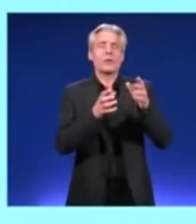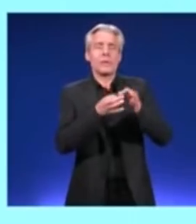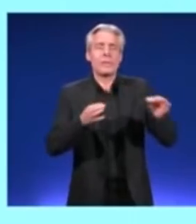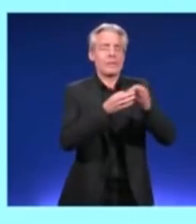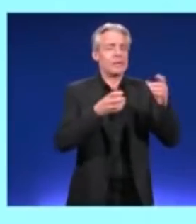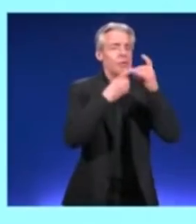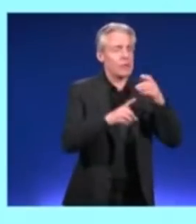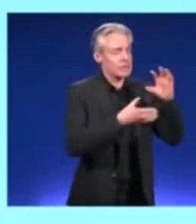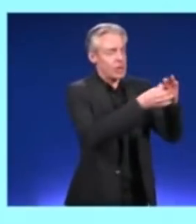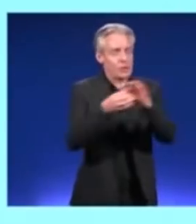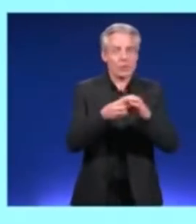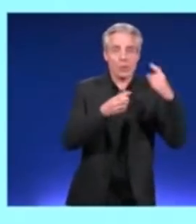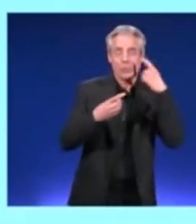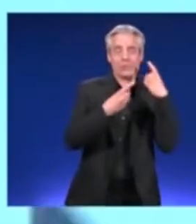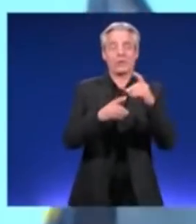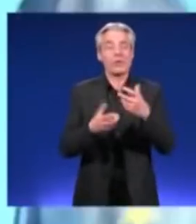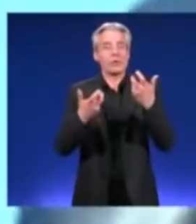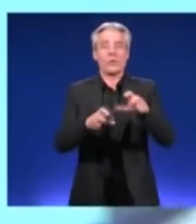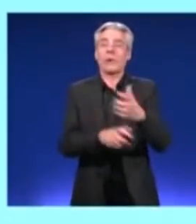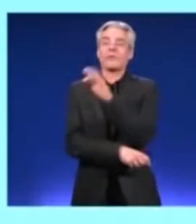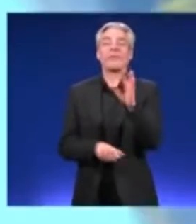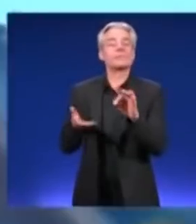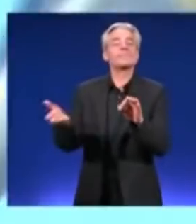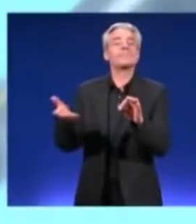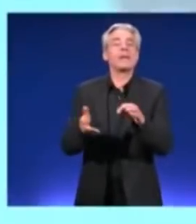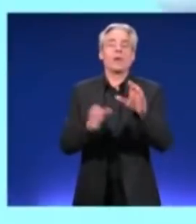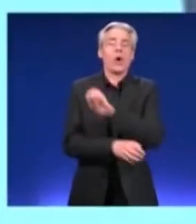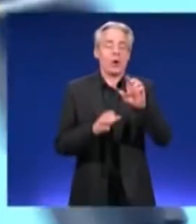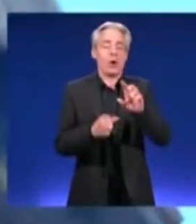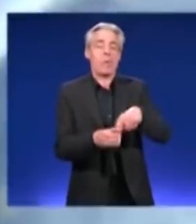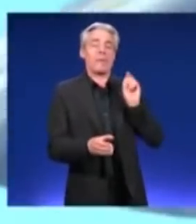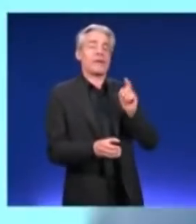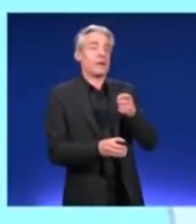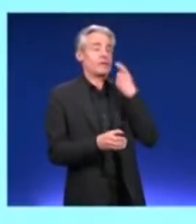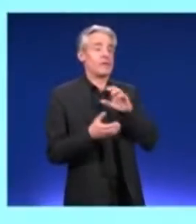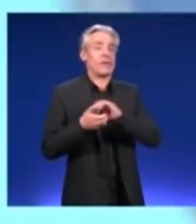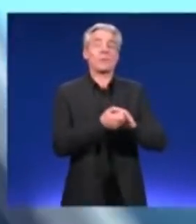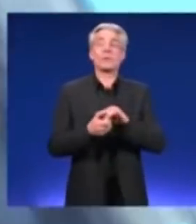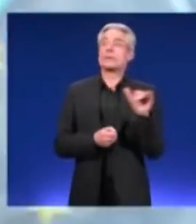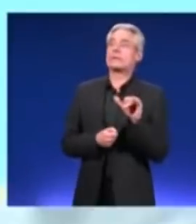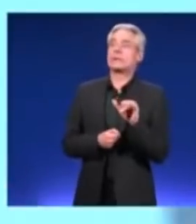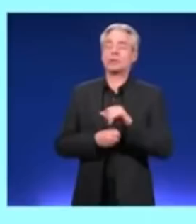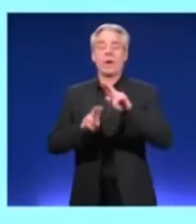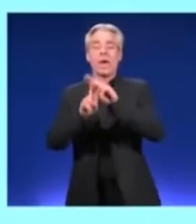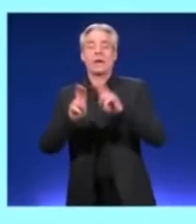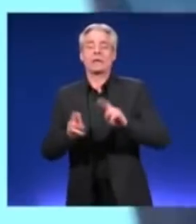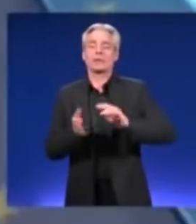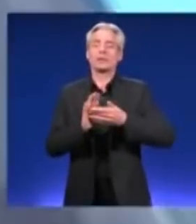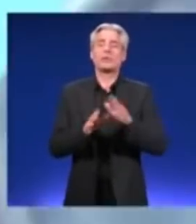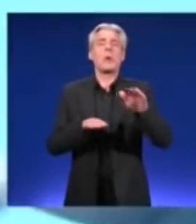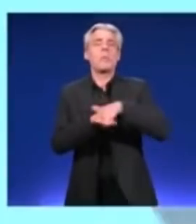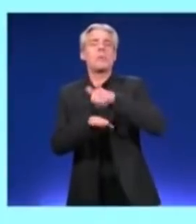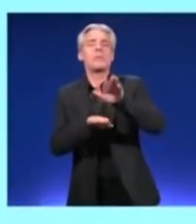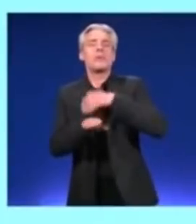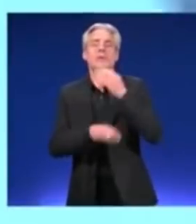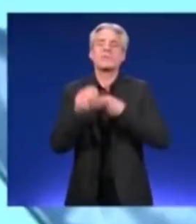pour se défendre. Pas d'une France qui, sortie de l'Europe, n'aurait pour seuls alliés que l'international des populistes et